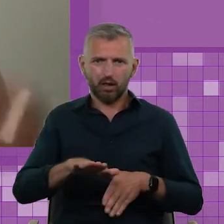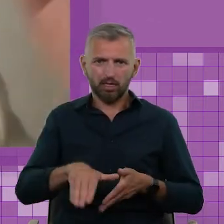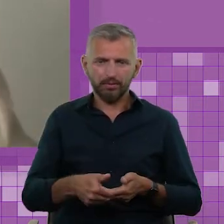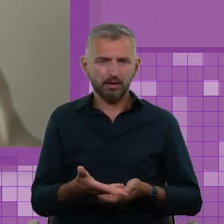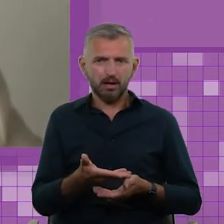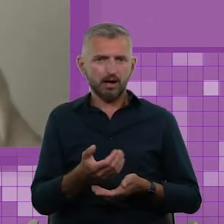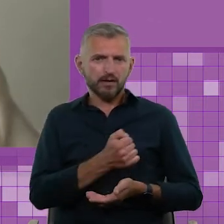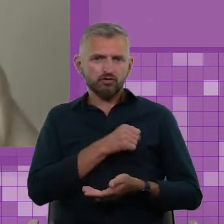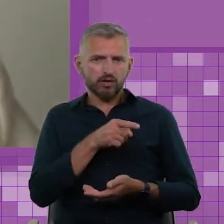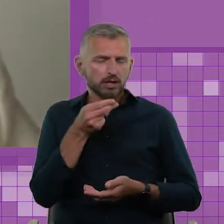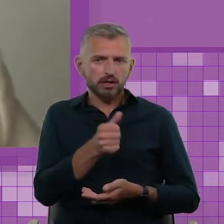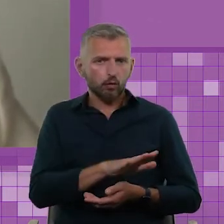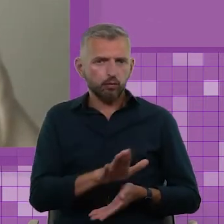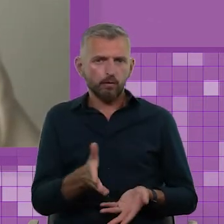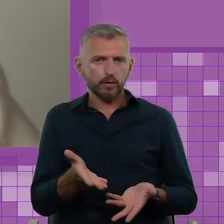їх не закуповують